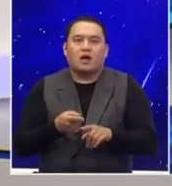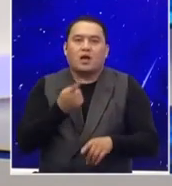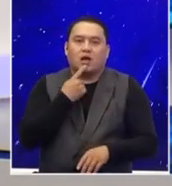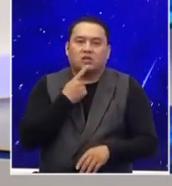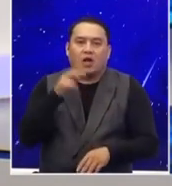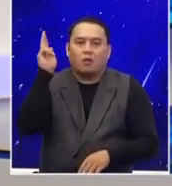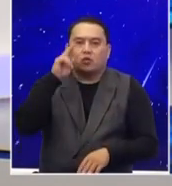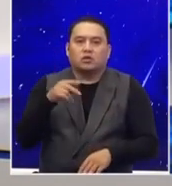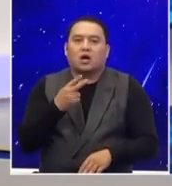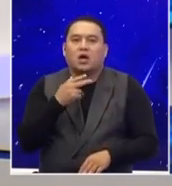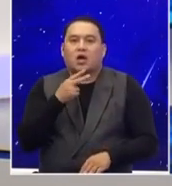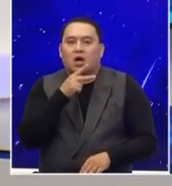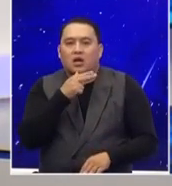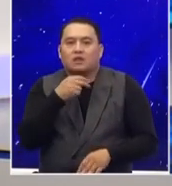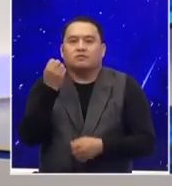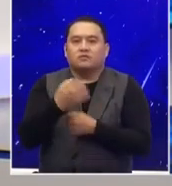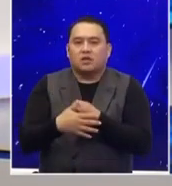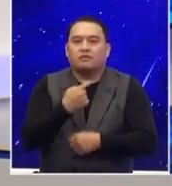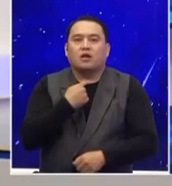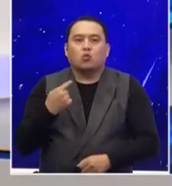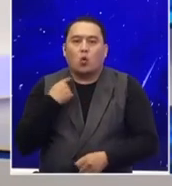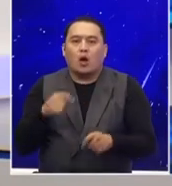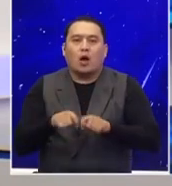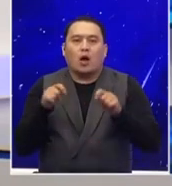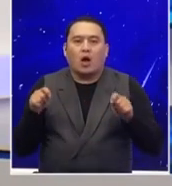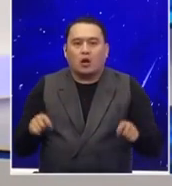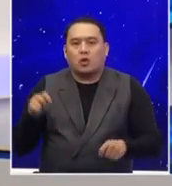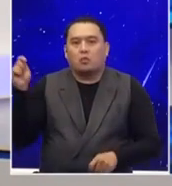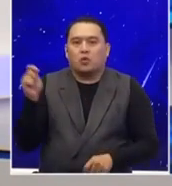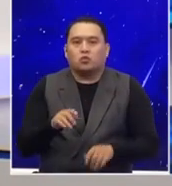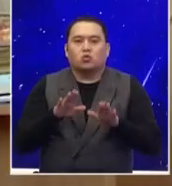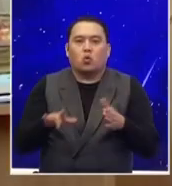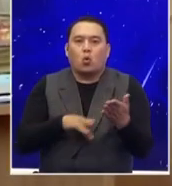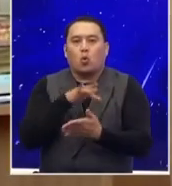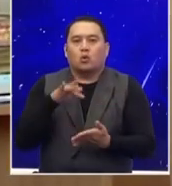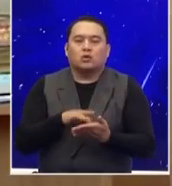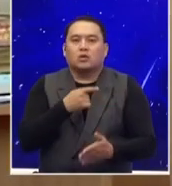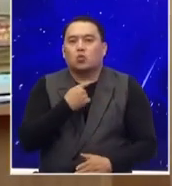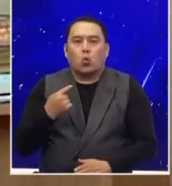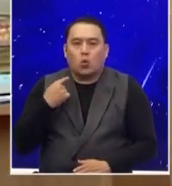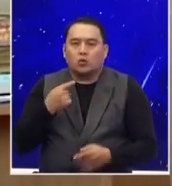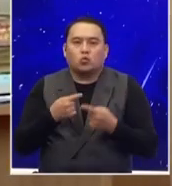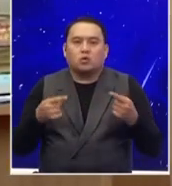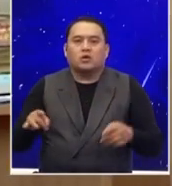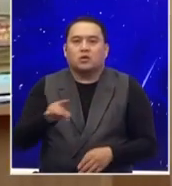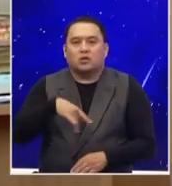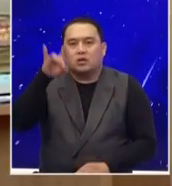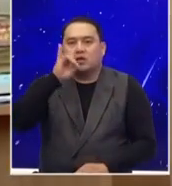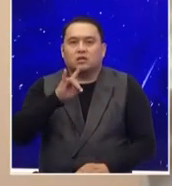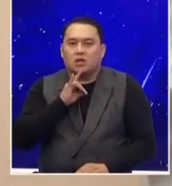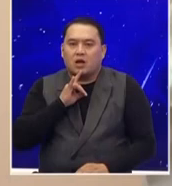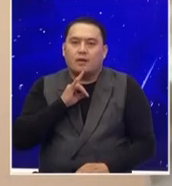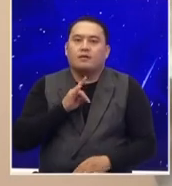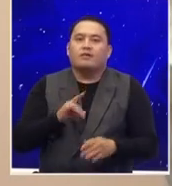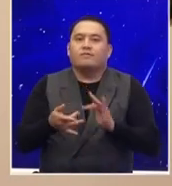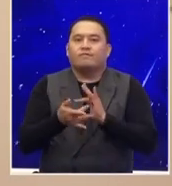языковые курсы при Корейском молодежном центре Талдыкургана отныне посещают не только жители города, но и других регионов Казахстана.